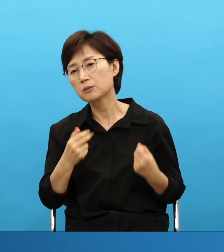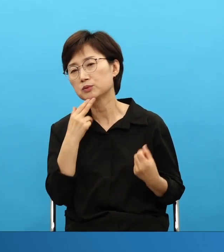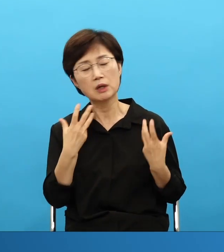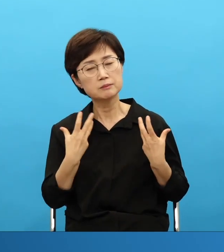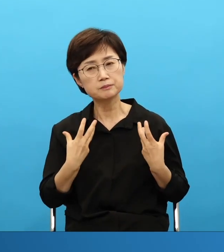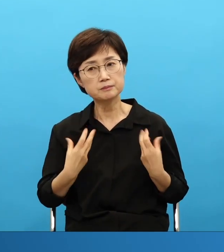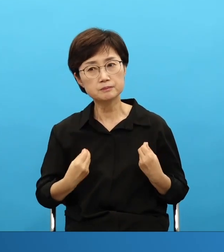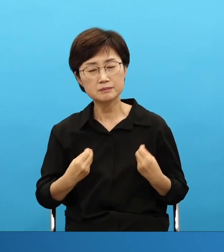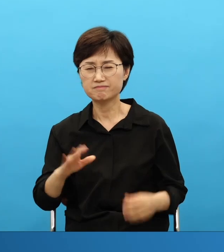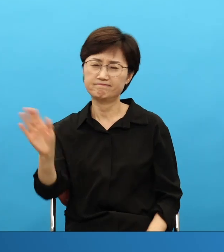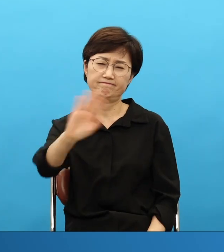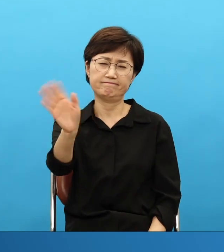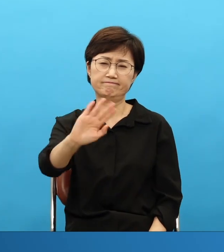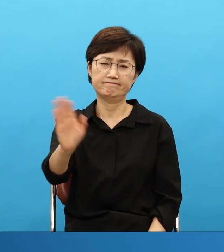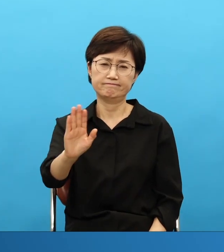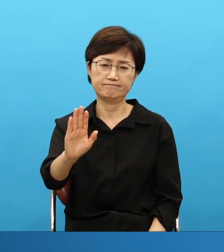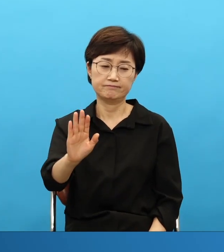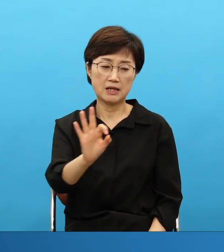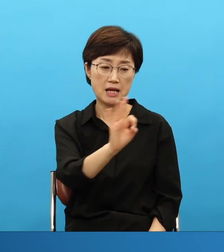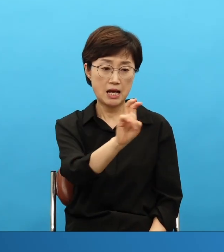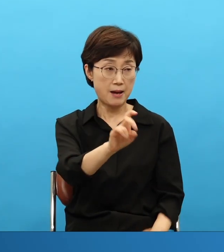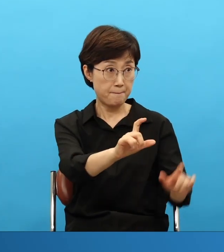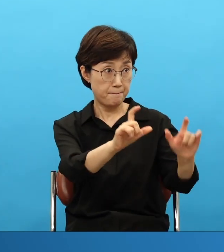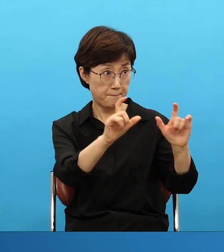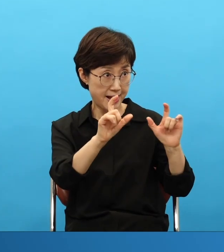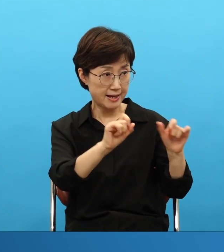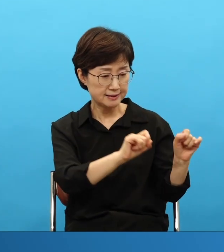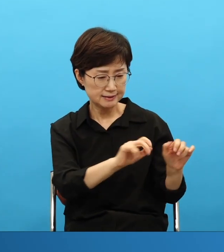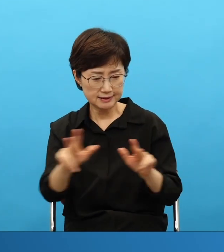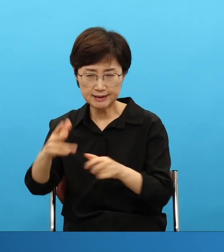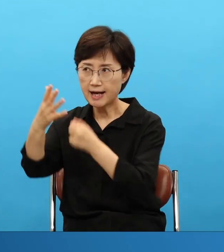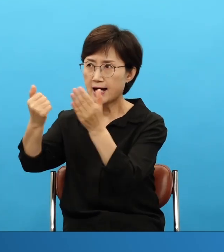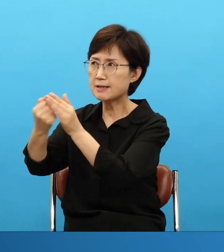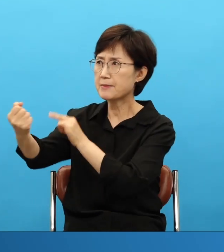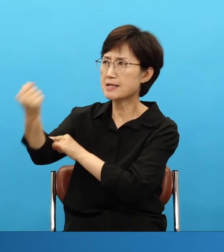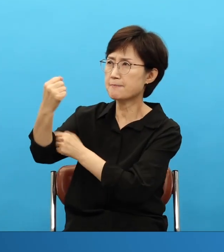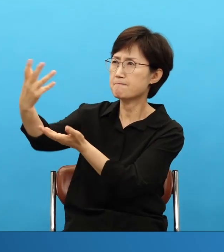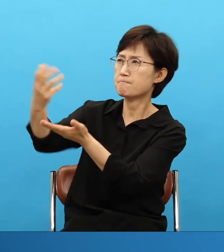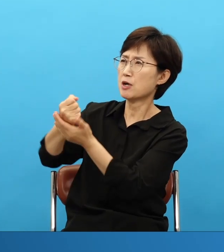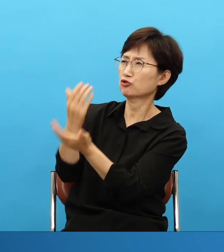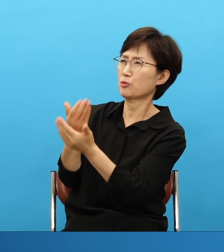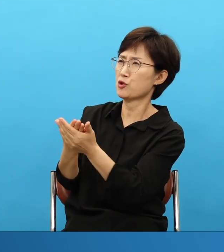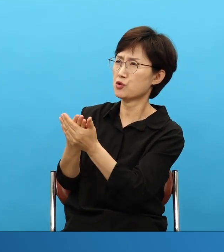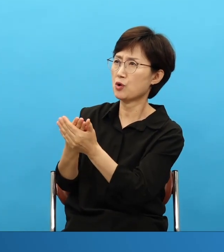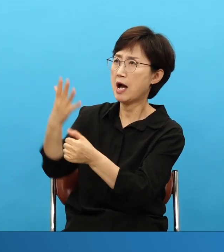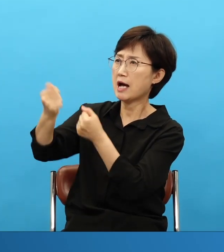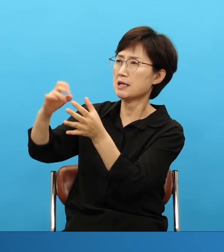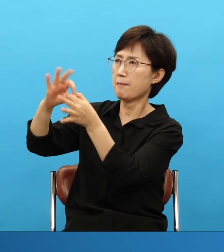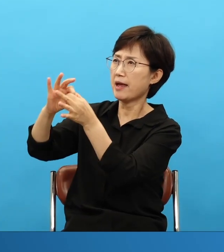빠지잖아요 하나을 복요 히 하나을